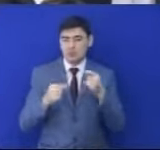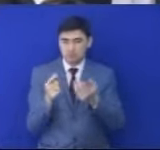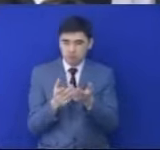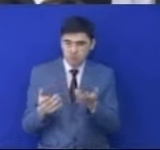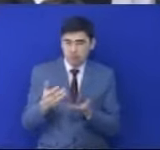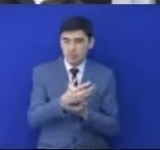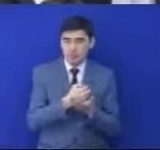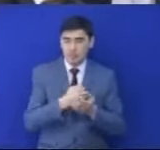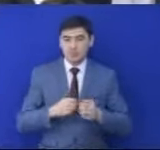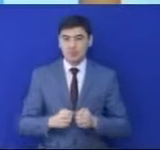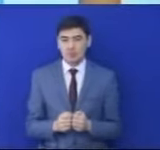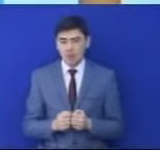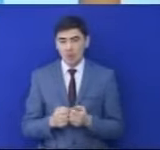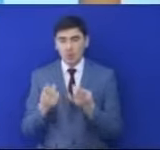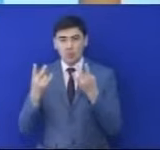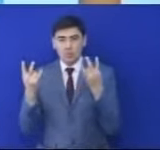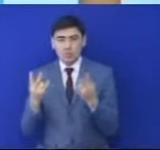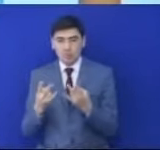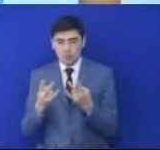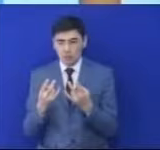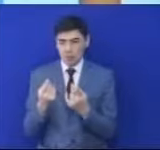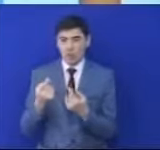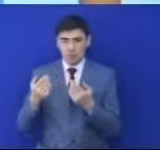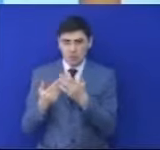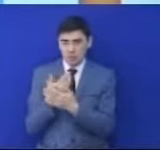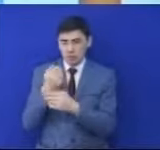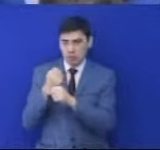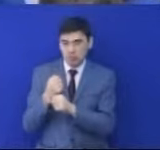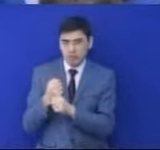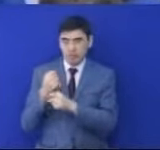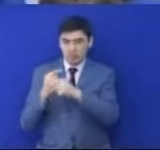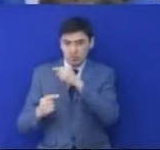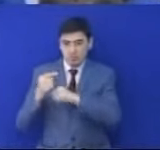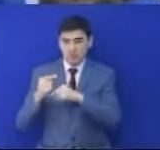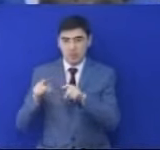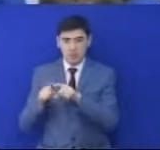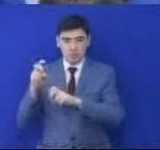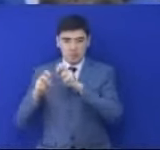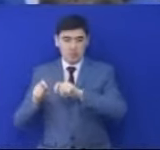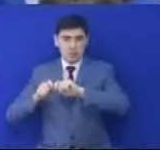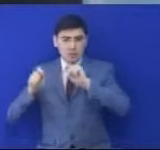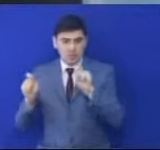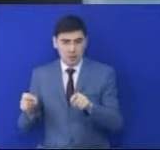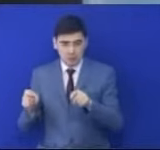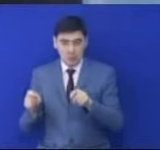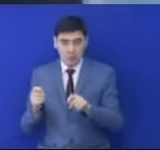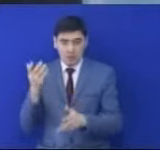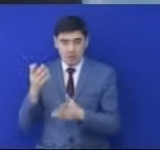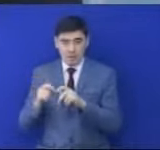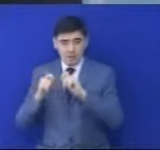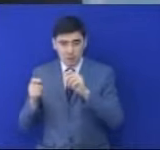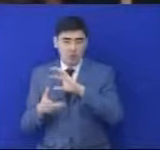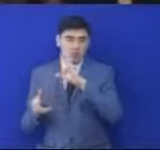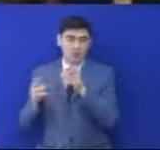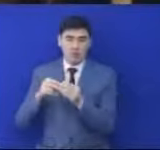мекенде қайта өңдеу секторы ақсап тұр. Ішкі туризмді дамыту бойынша қолда бар мүмкіндіктер толық пайдаланылмайды. Бізде өндірілетін